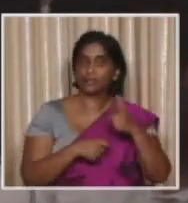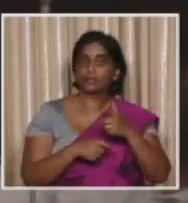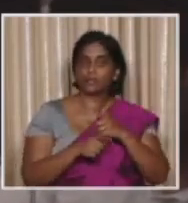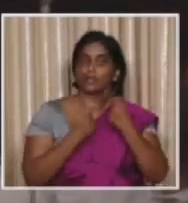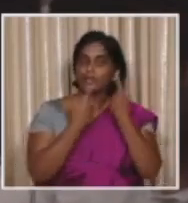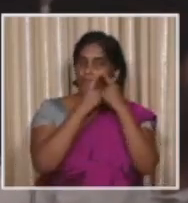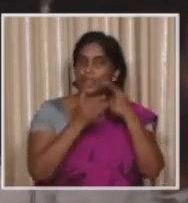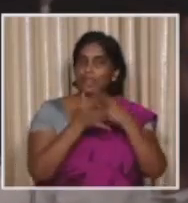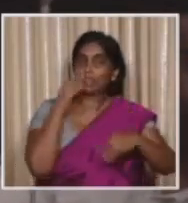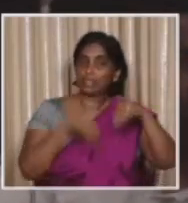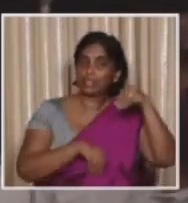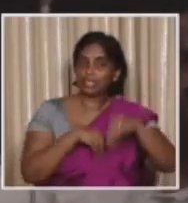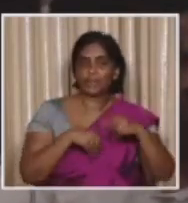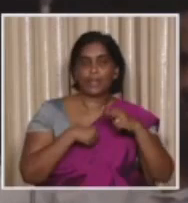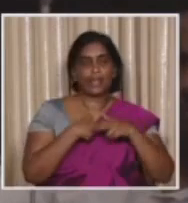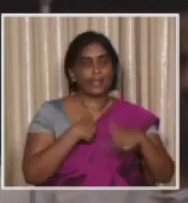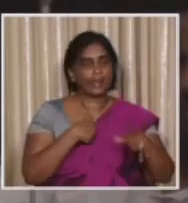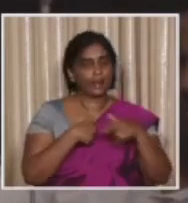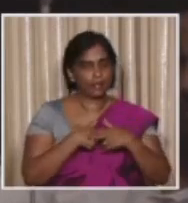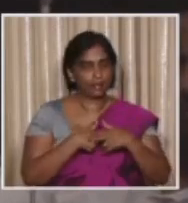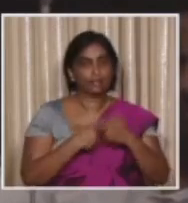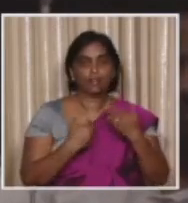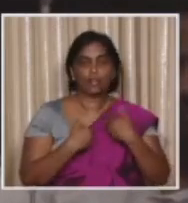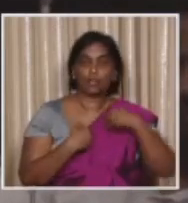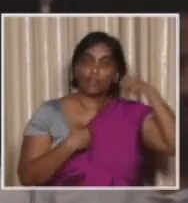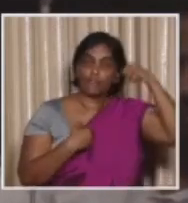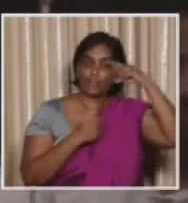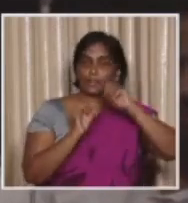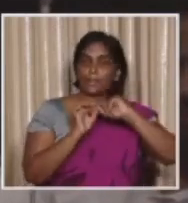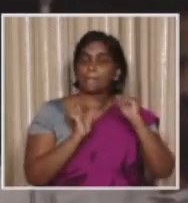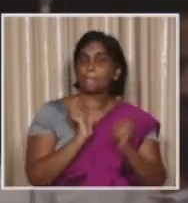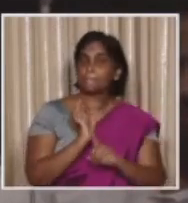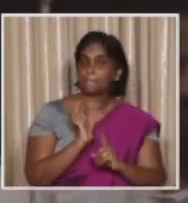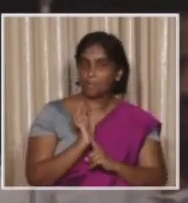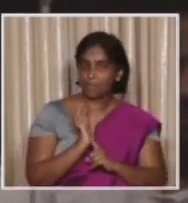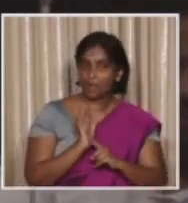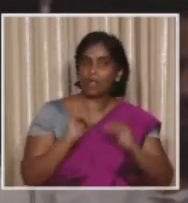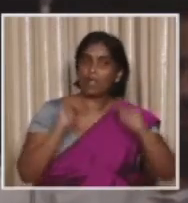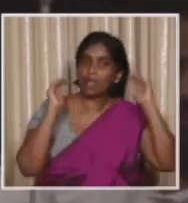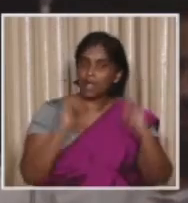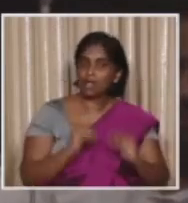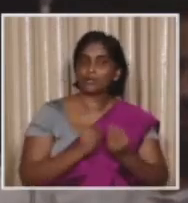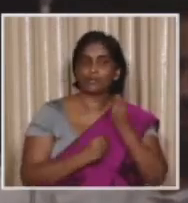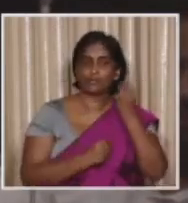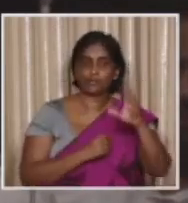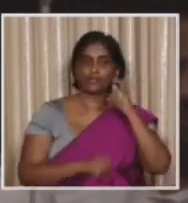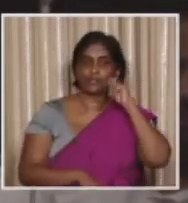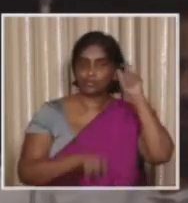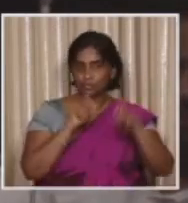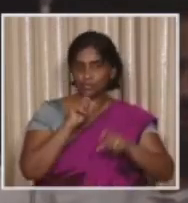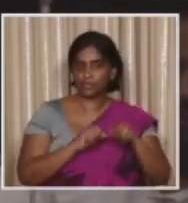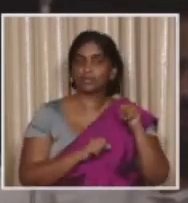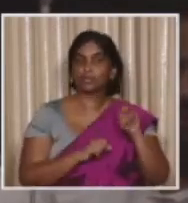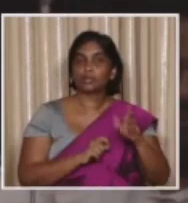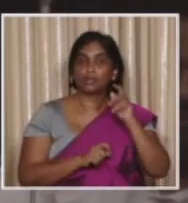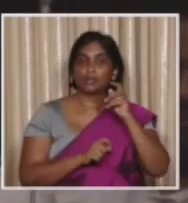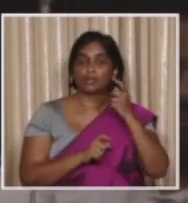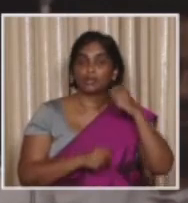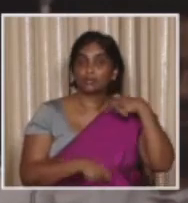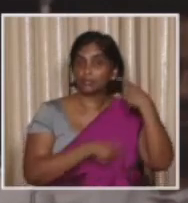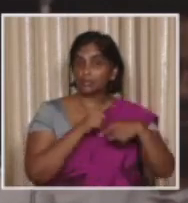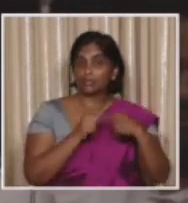විවිධ දේශපාලන හේතු හින්දා අපි විදුලි බිල අඩුවෙන් දුන්න ජනතාවට ජනන